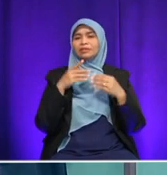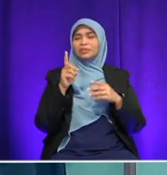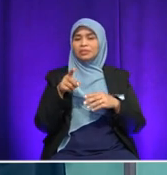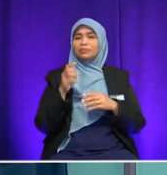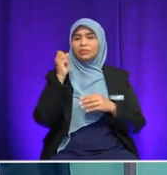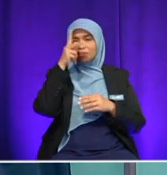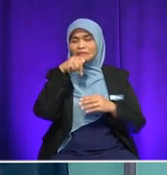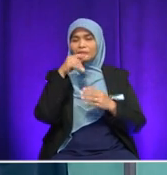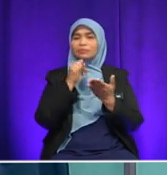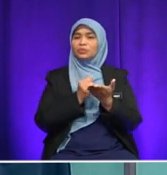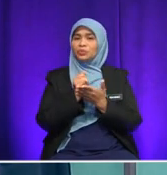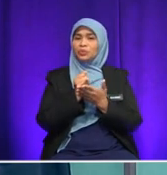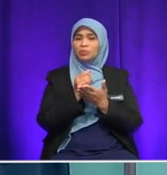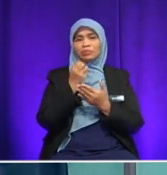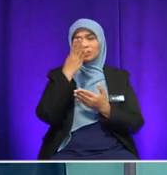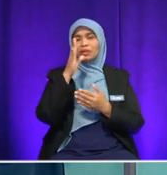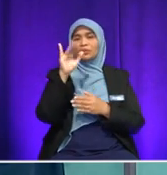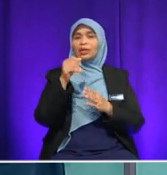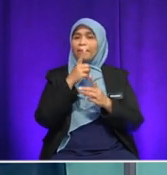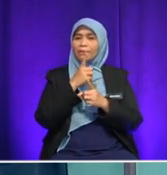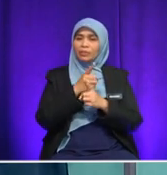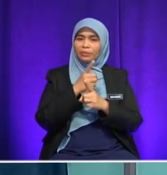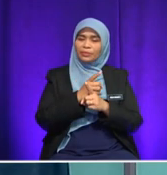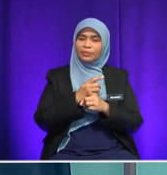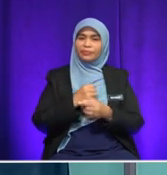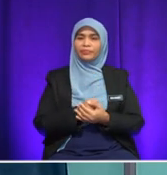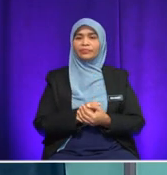bersikap jujur dan telus. Dia telah salah satu daripada